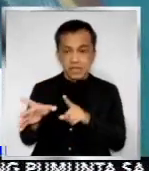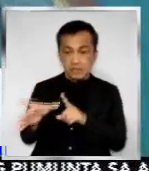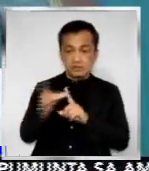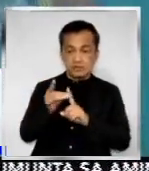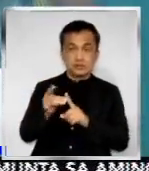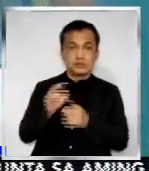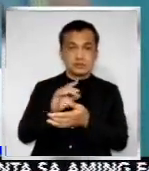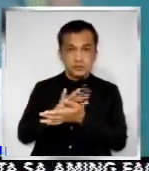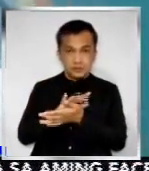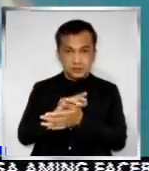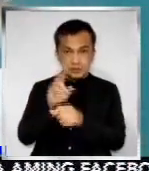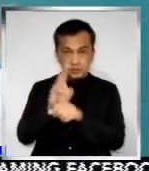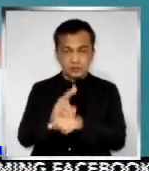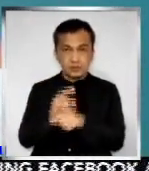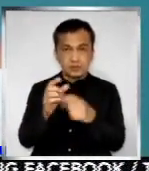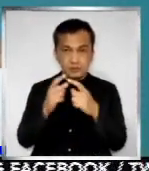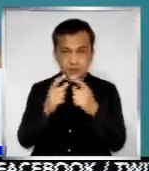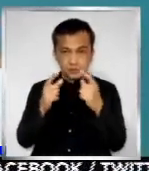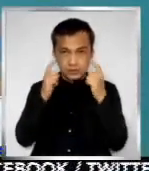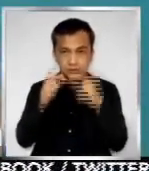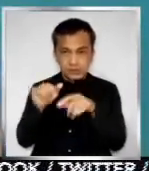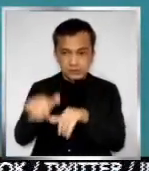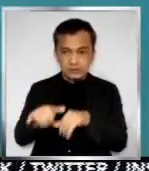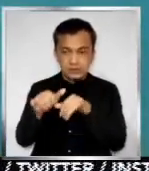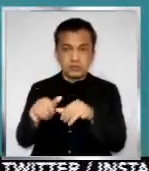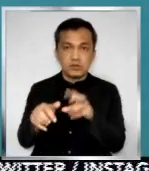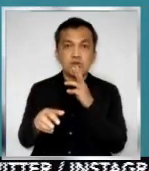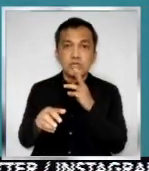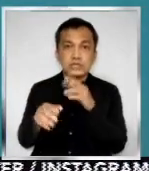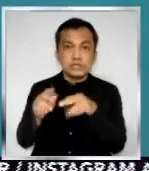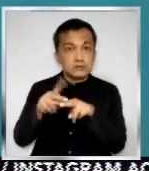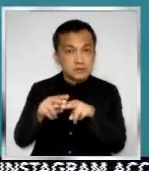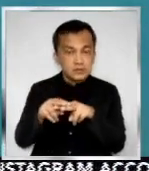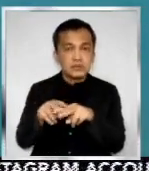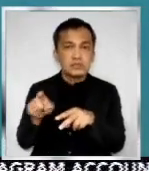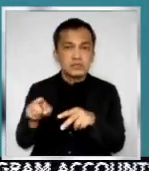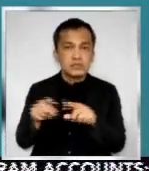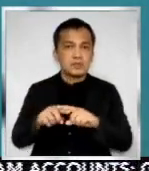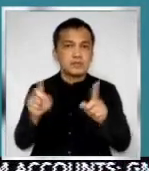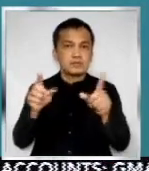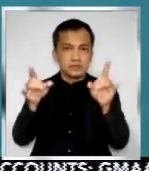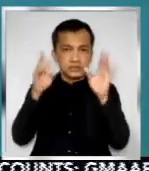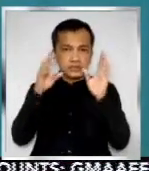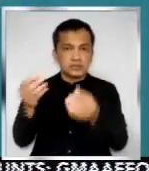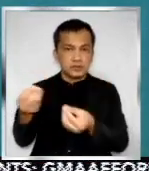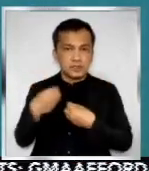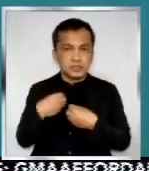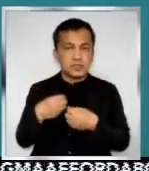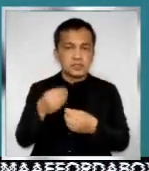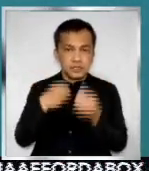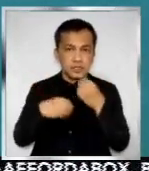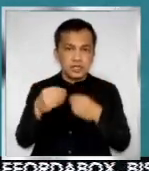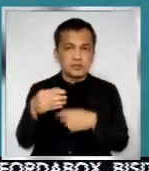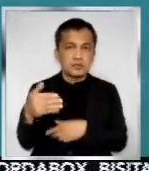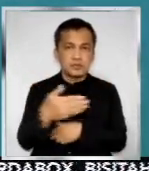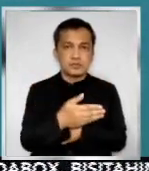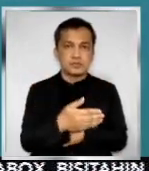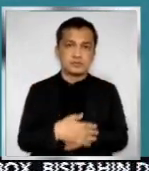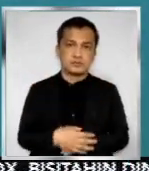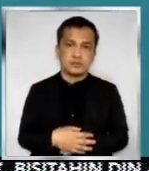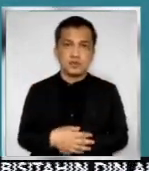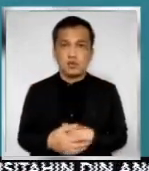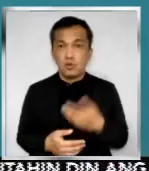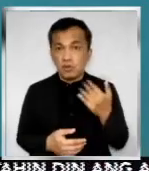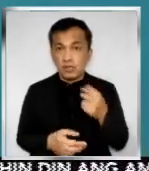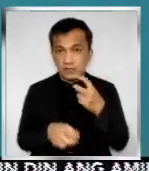face mask na nababad na sa tubig alat, ibang panganib naman daw ang dulot nito kapag nakain ng mga isda. Dahil mahirap itong